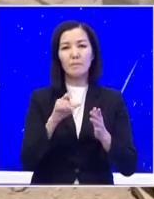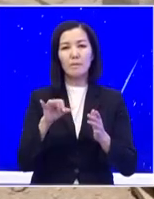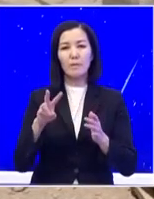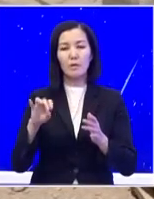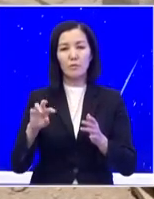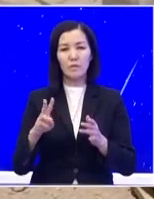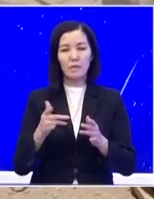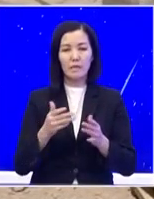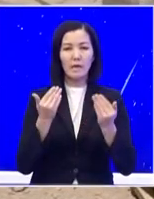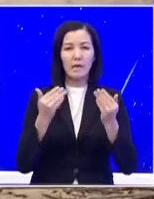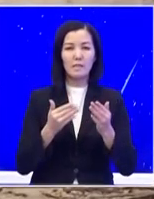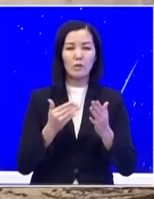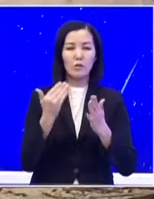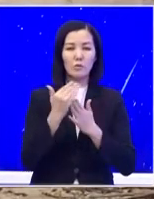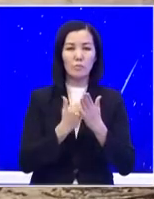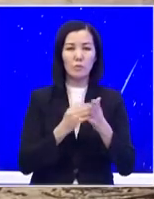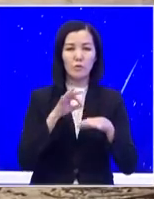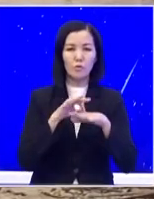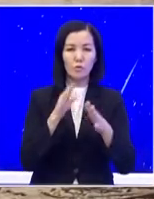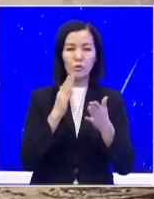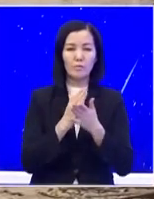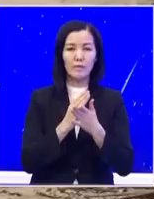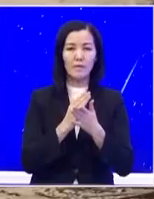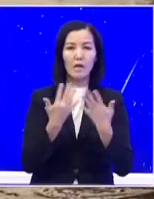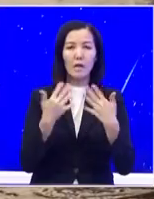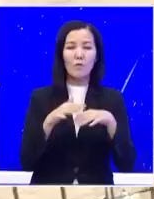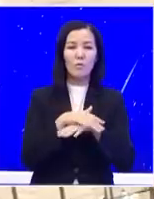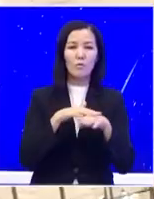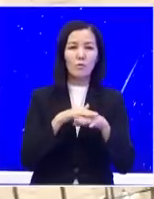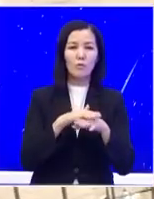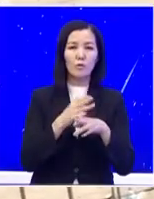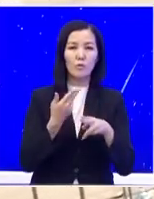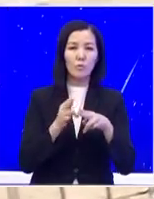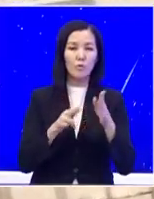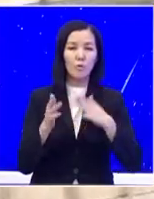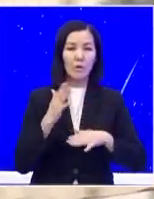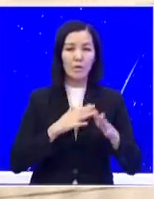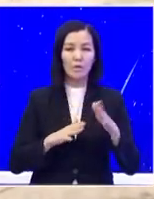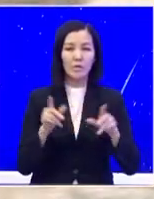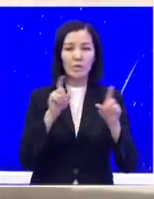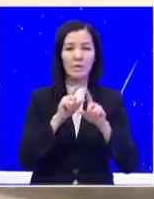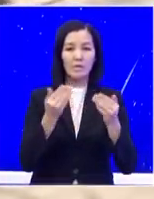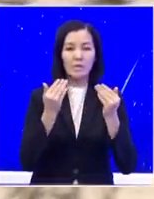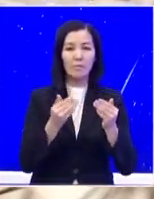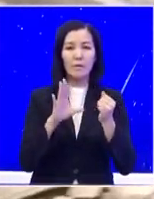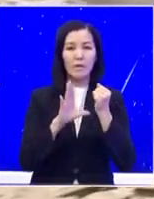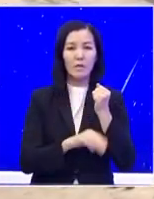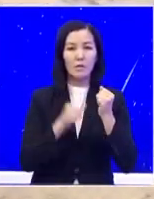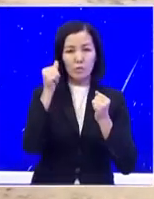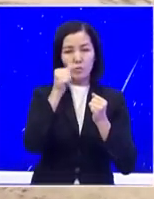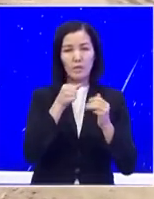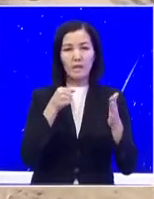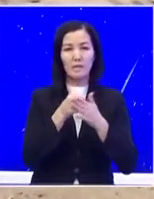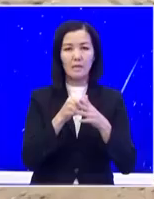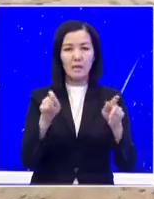теңге. Қазірге жұмыс кестеге сай жүріп жатыр. Елді мекен тұрғындарының да қуанышында шек жоқ. Нысанды биыл жыл соңында пайдалануға